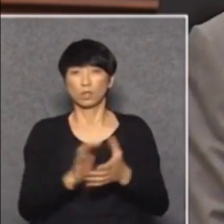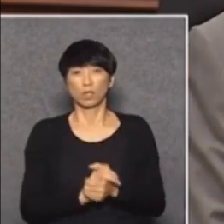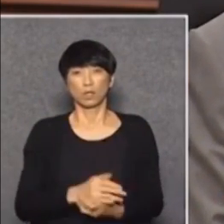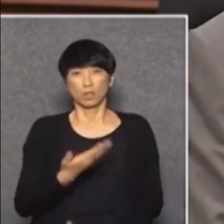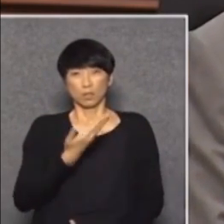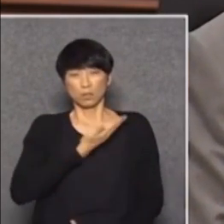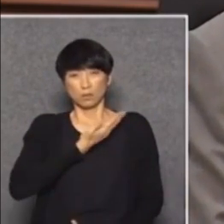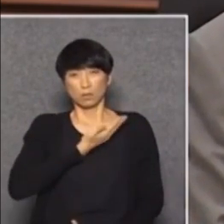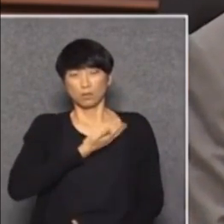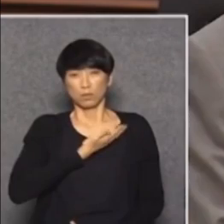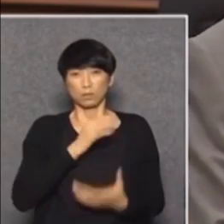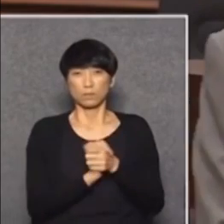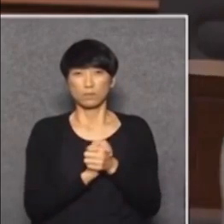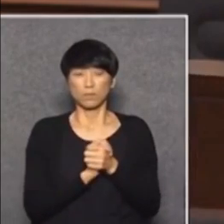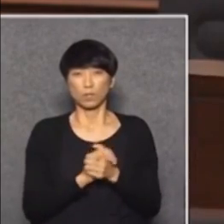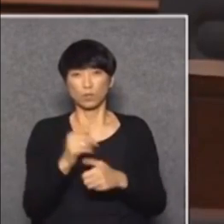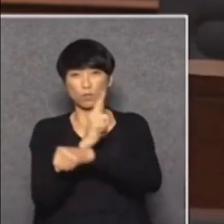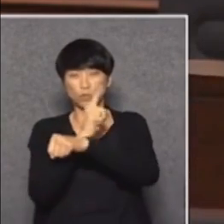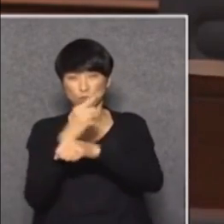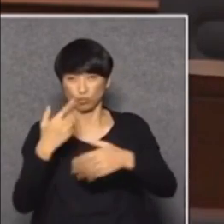零钟，其实还有分零钟就完的了。